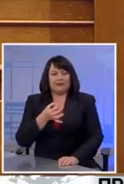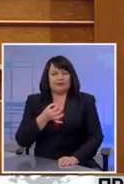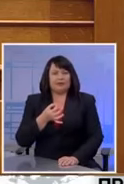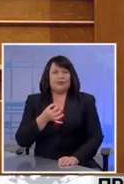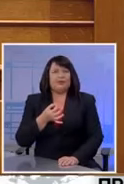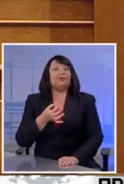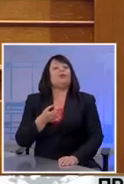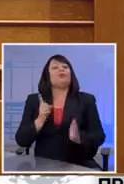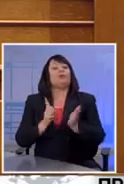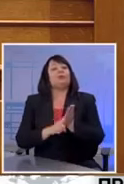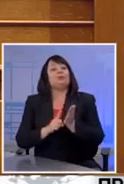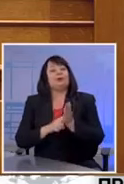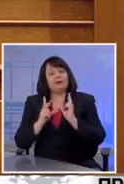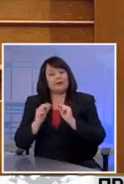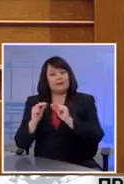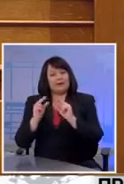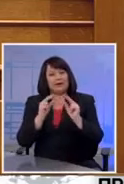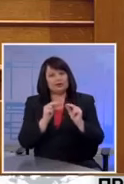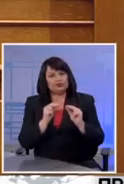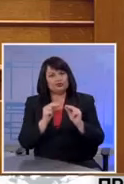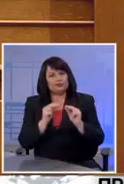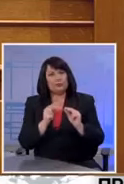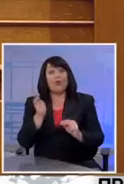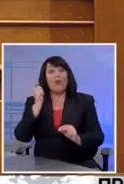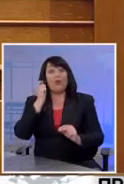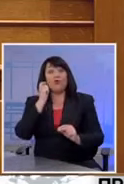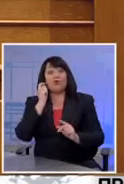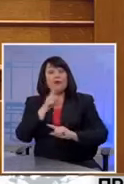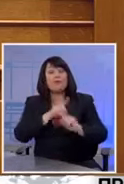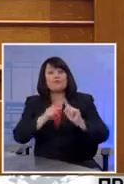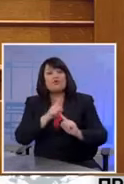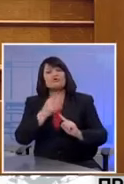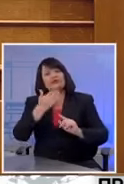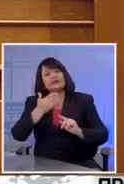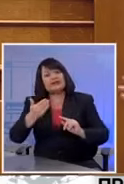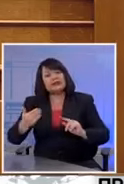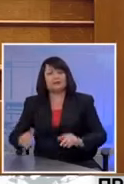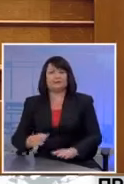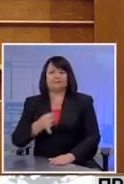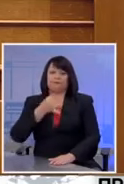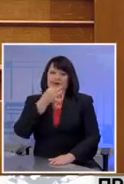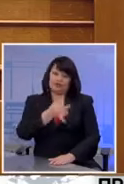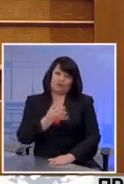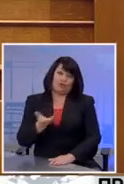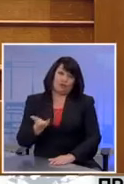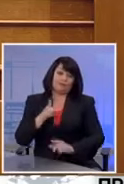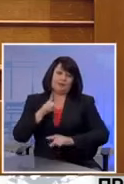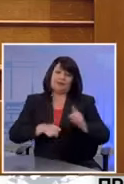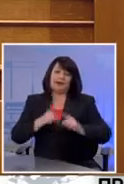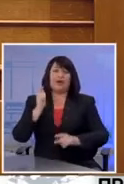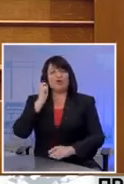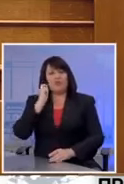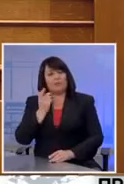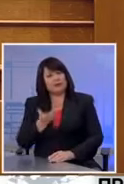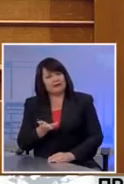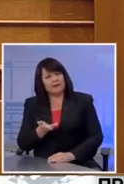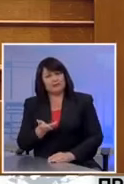Είπατε εδώ πέρα ότι πρέπει να μιλήσουμε με ονόματα και διευθύνσεις. Να σας θυμίσω κι εγώ ορισμένα ονόματα τα